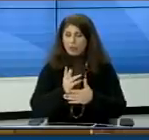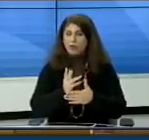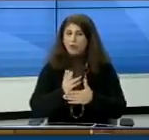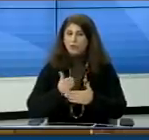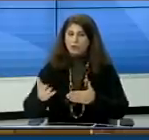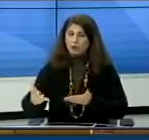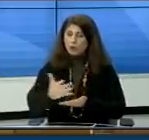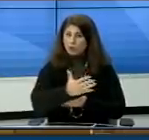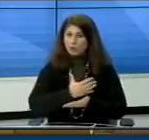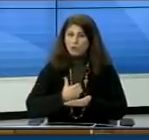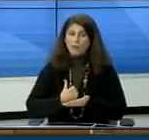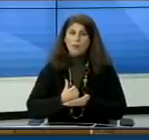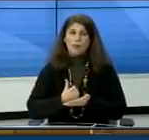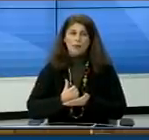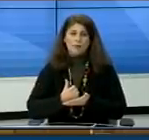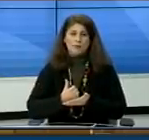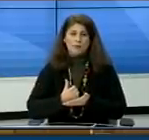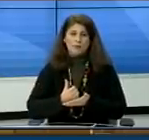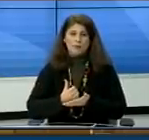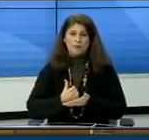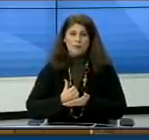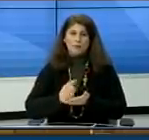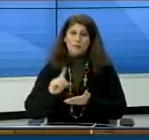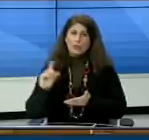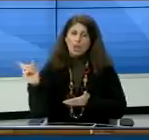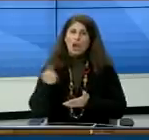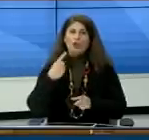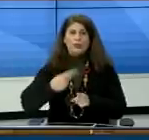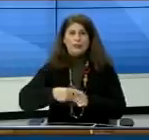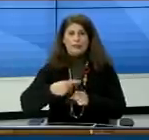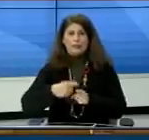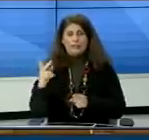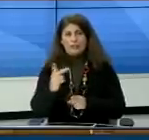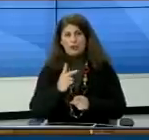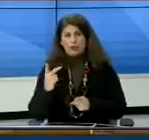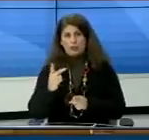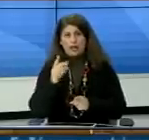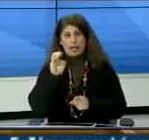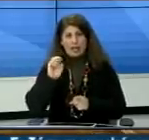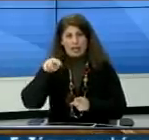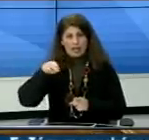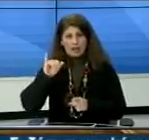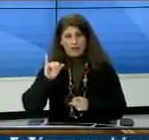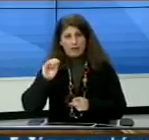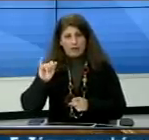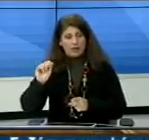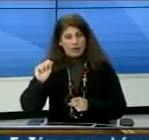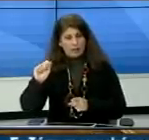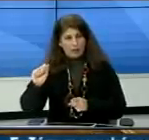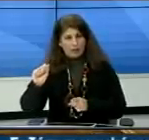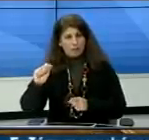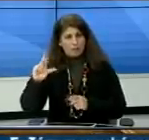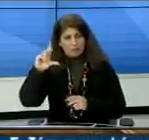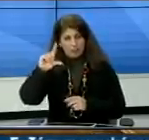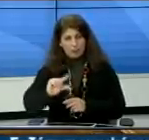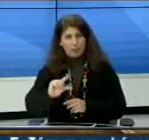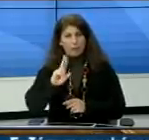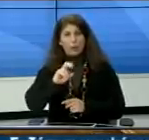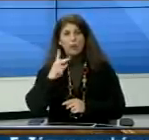εισόδημα για ολόκληρη την ελληνική κοινωνία. Ο ΕΜΦΙΑ έχει ήδη μειωθεί